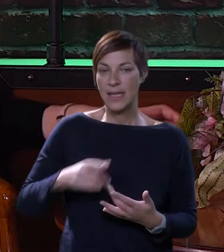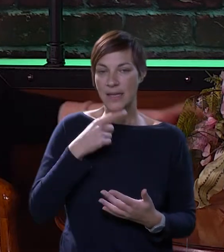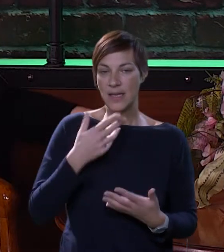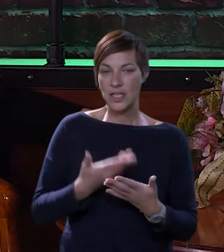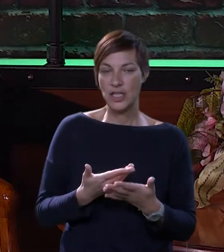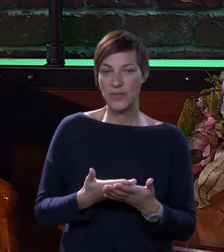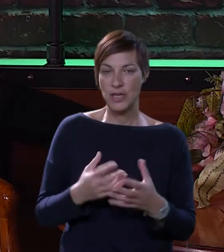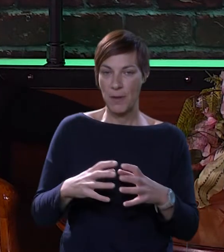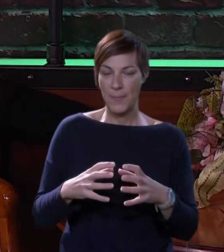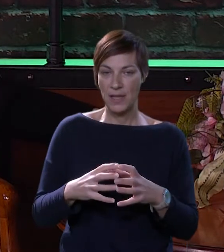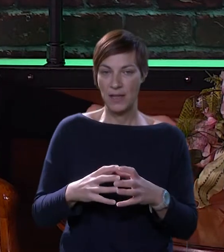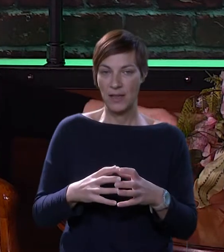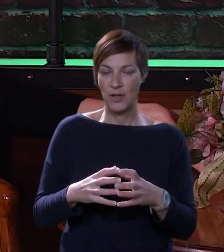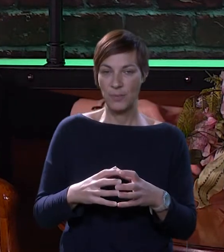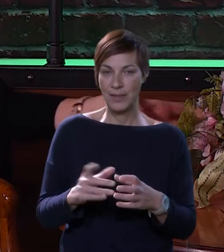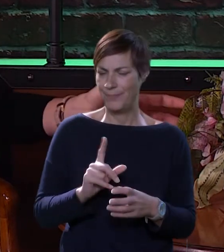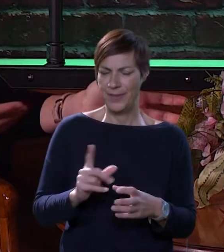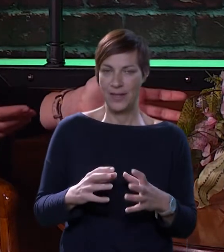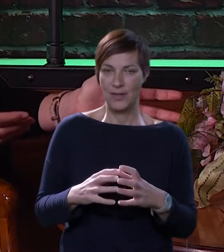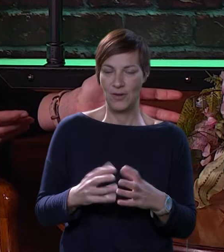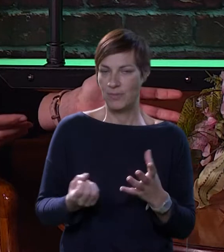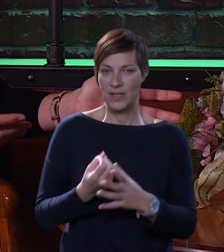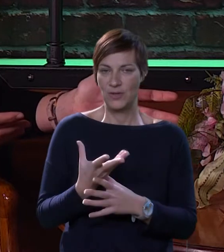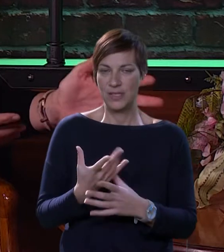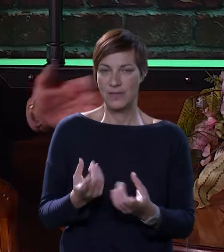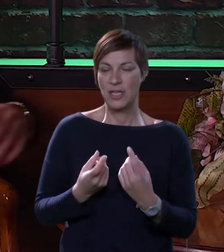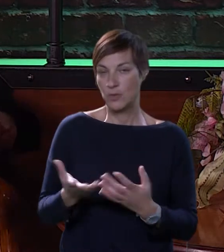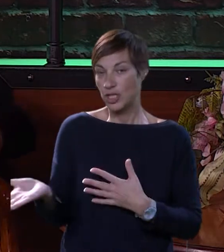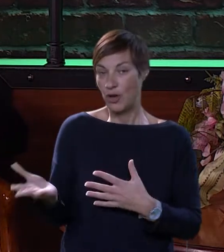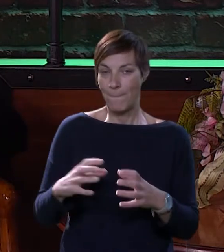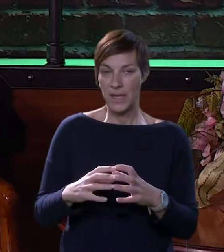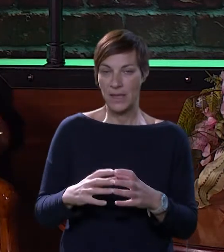kaže, evo, ovo će mi biti lopta. Ono mi kažem, a nije to lopta, pa to je cvijeć. Aj, može